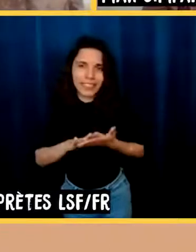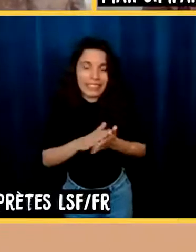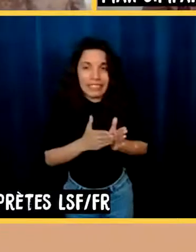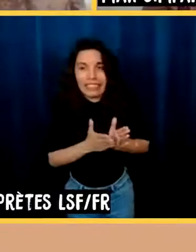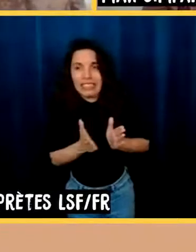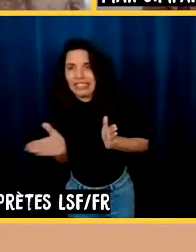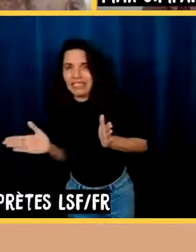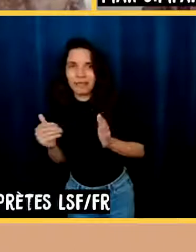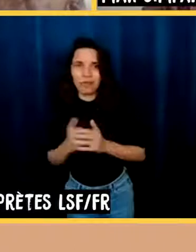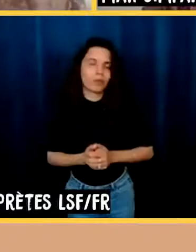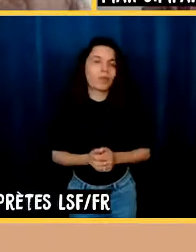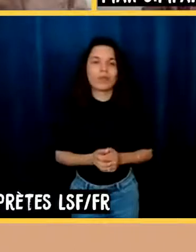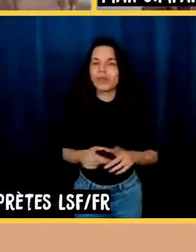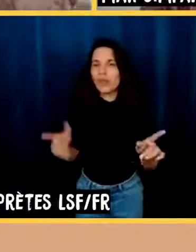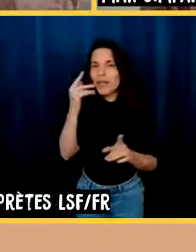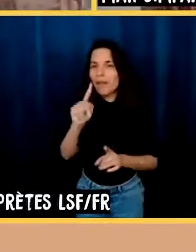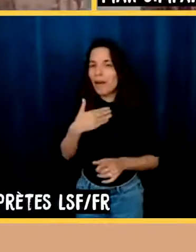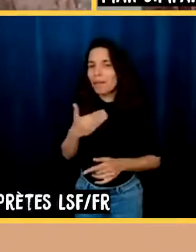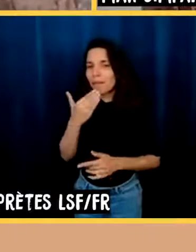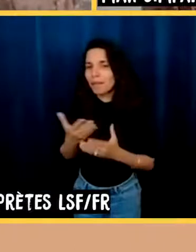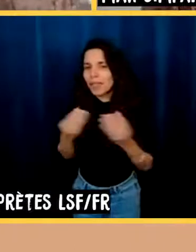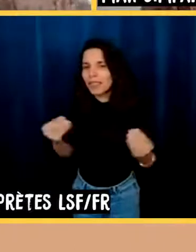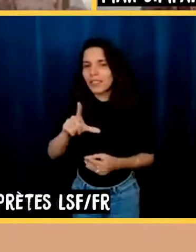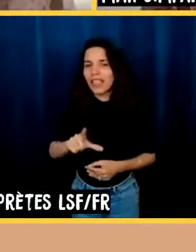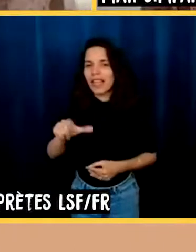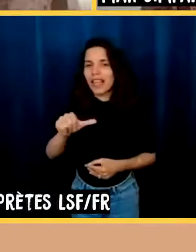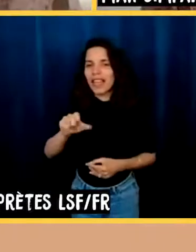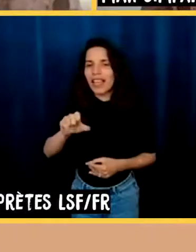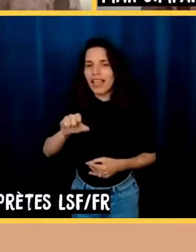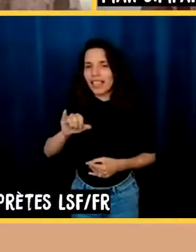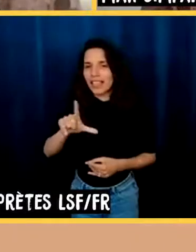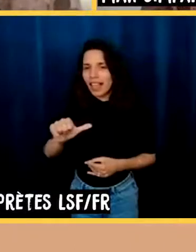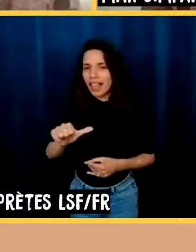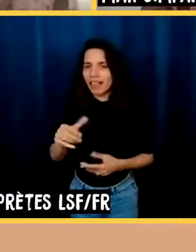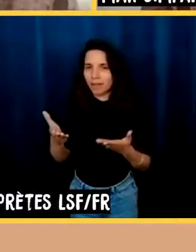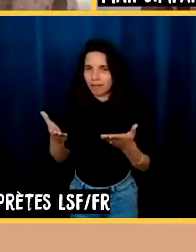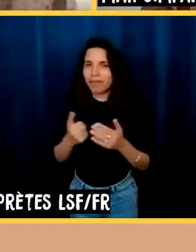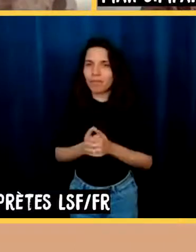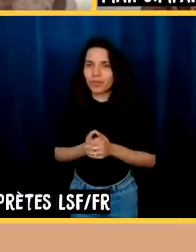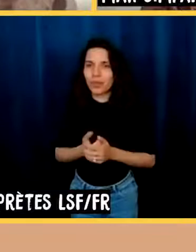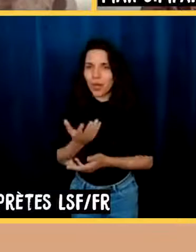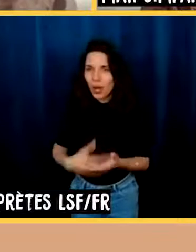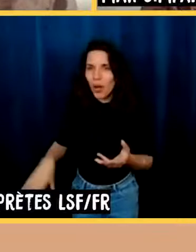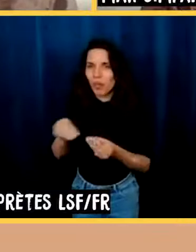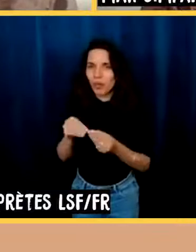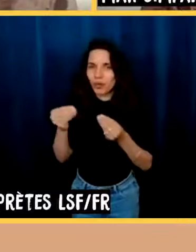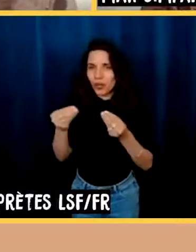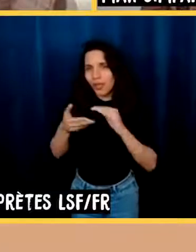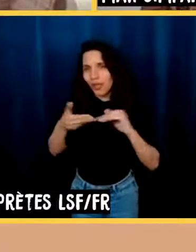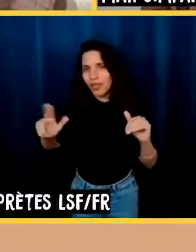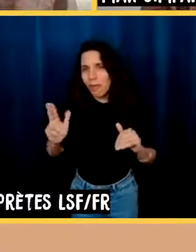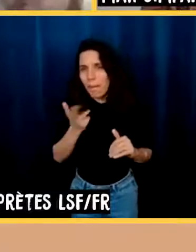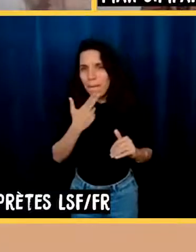un peu tardé. N'inquiète pas, merci beaucoup Leïla Alaouf. Et en plus, vous nous avez donné une transition absolument